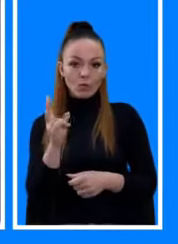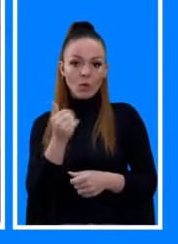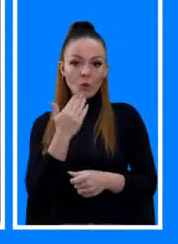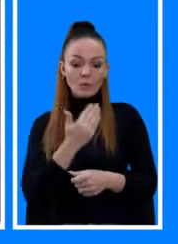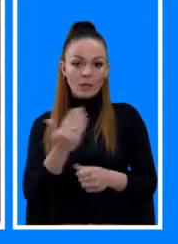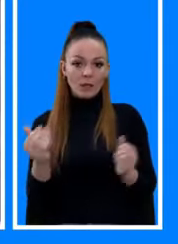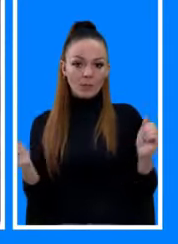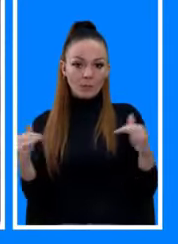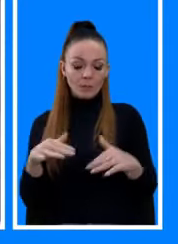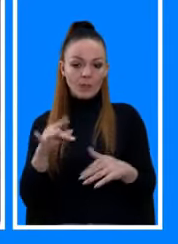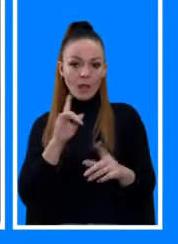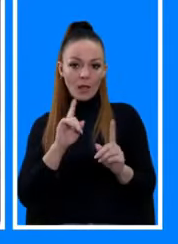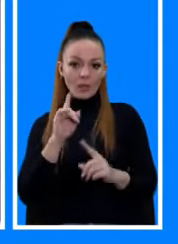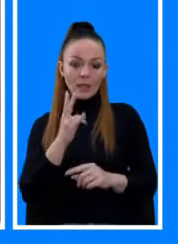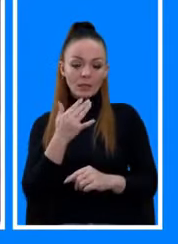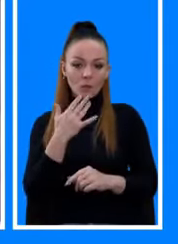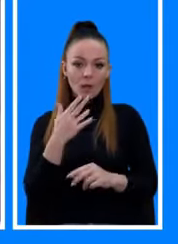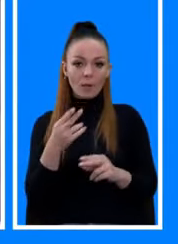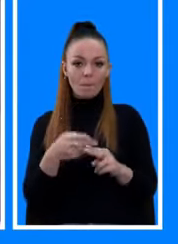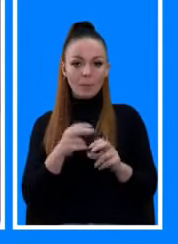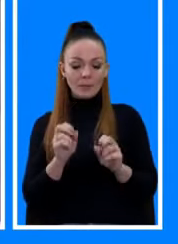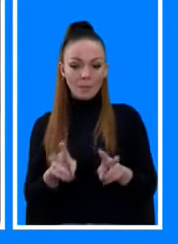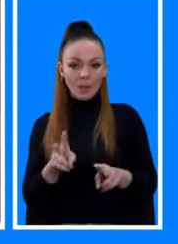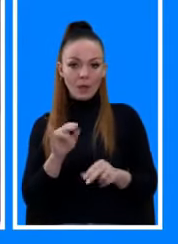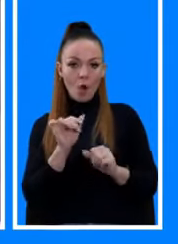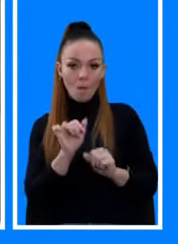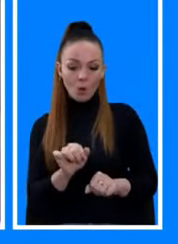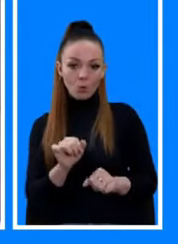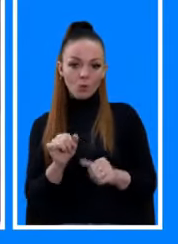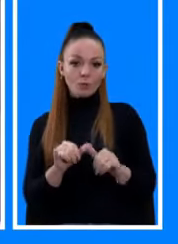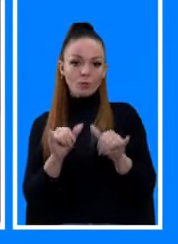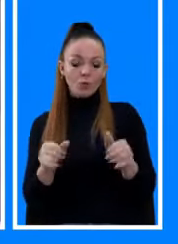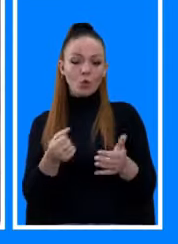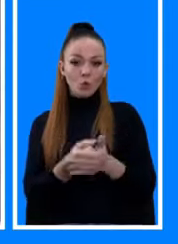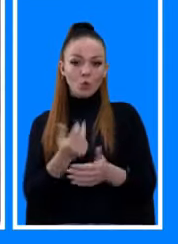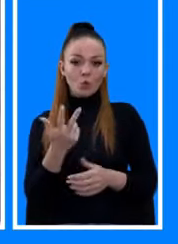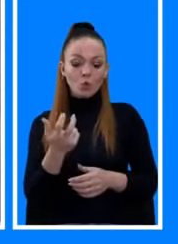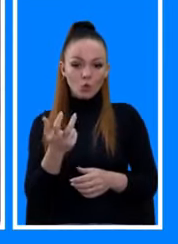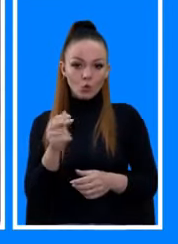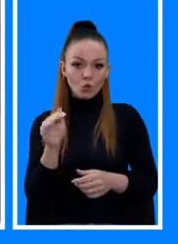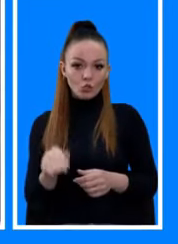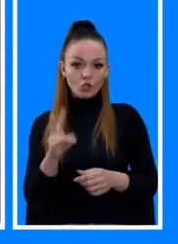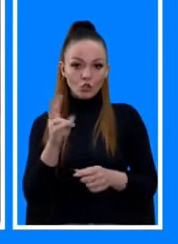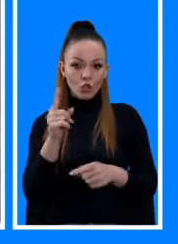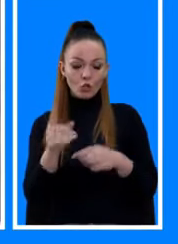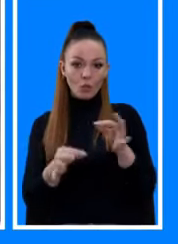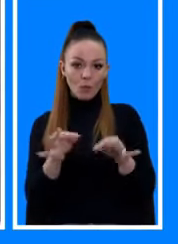засіданні Ради національної безпеки оборони. Поставили завдання до 300 тисяч на добу наростити